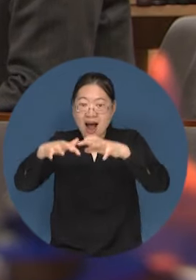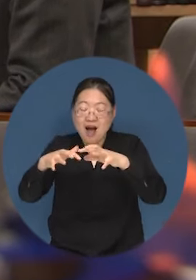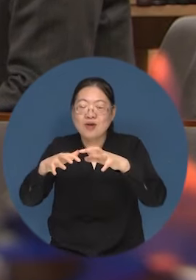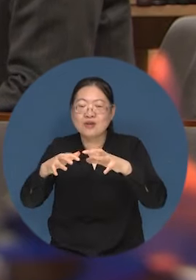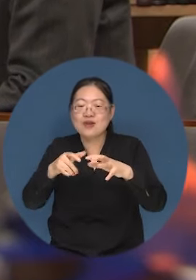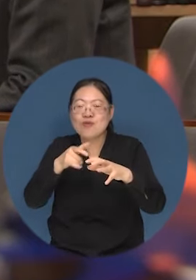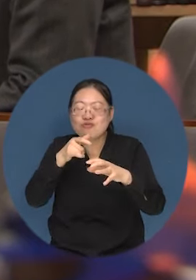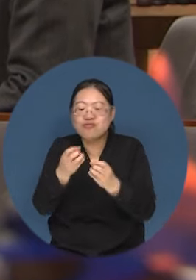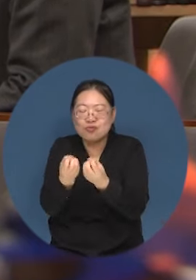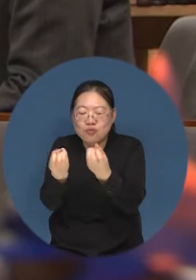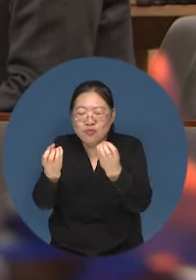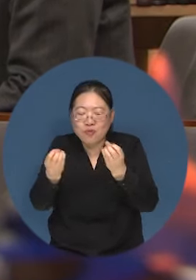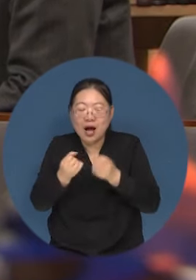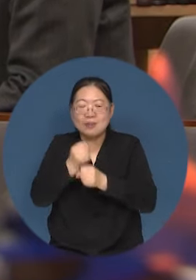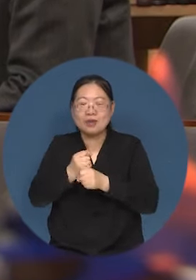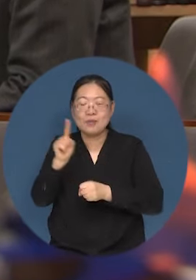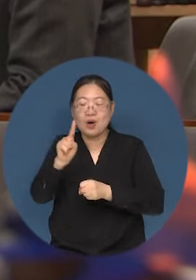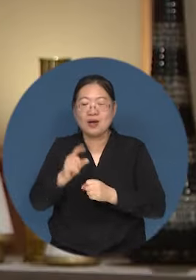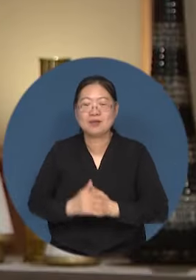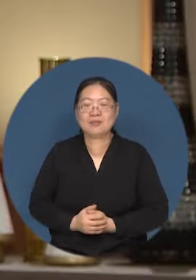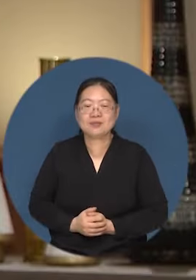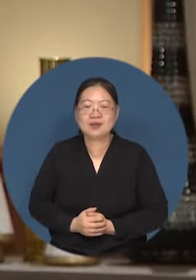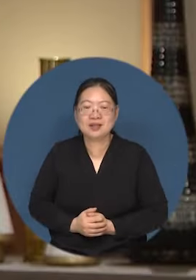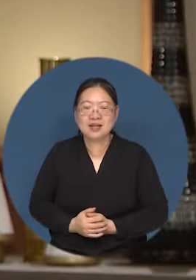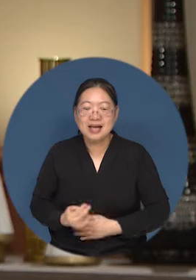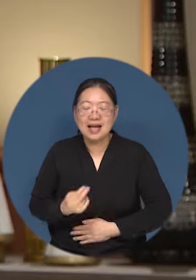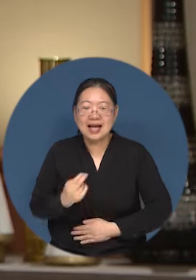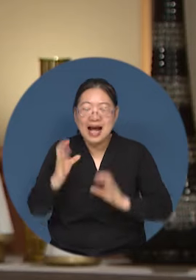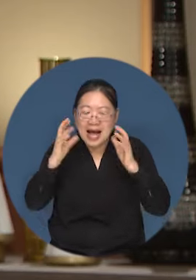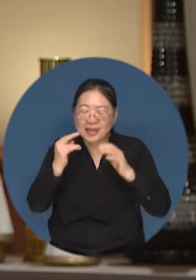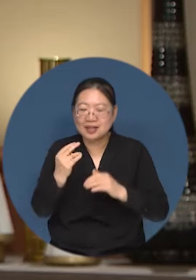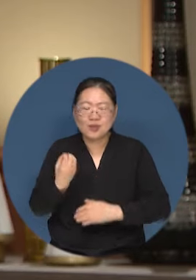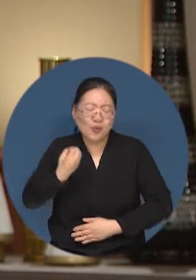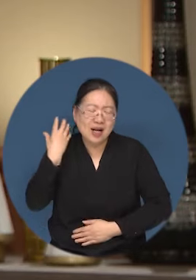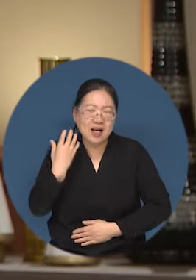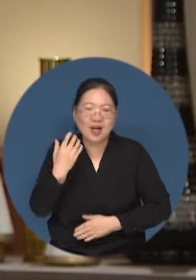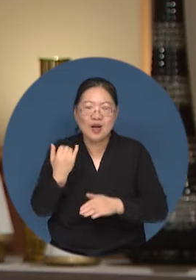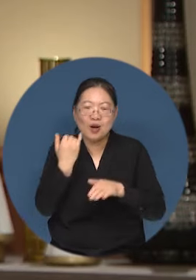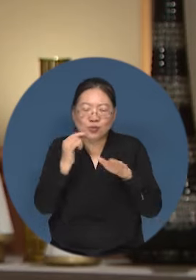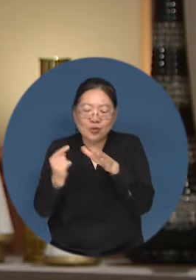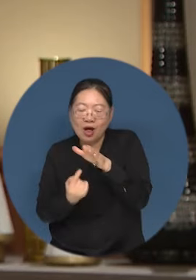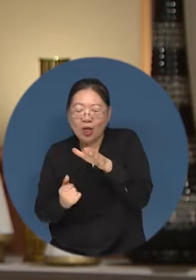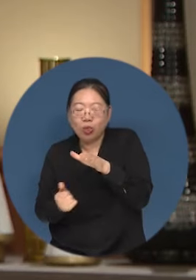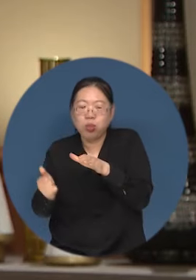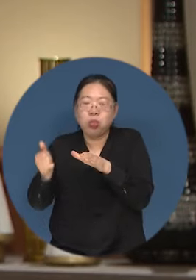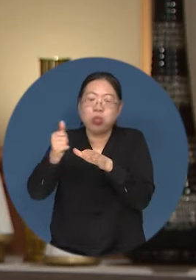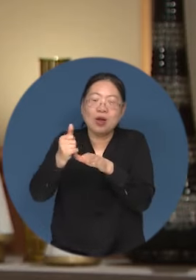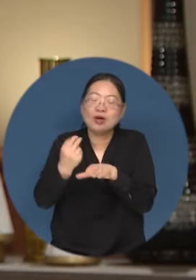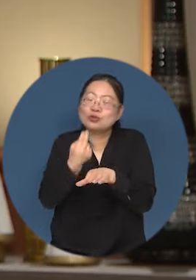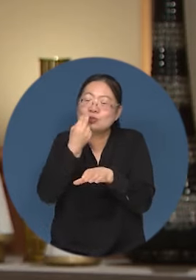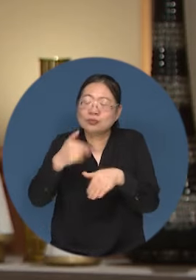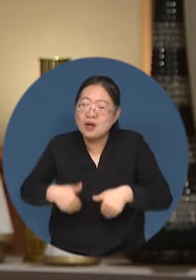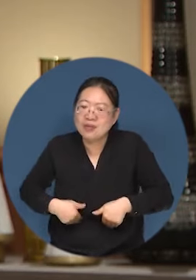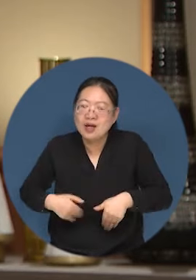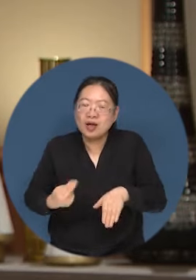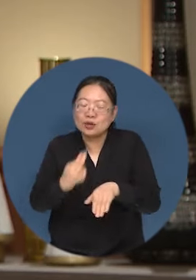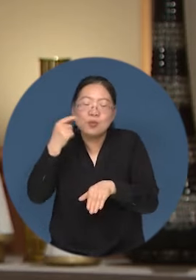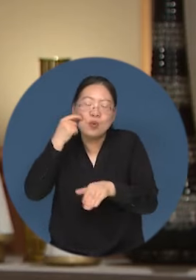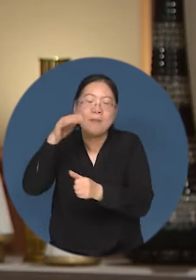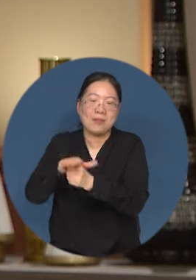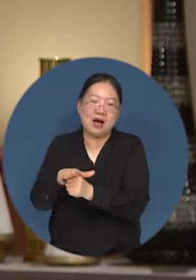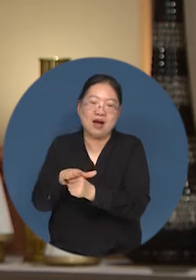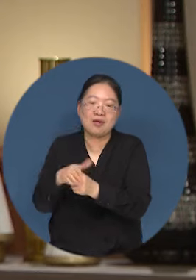결국은 이 새끼 고래가 물 밖으로 나와서 숨을 쉬어야 되는데 숨을 못 쉬게 만드는 거거든요. 그러다가 숨을